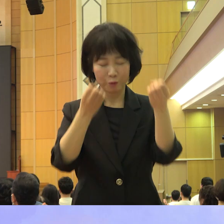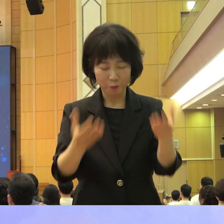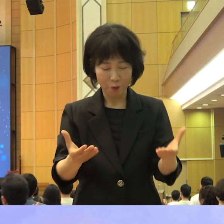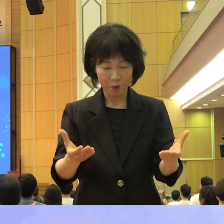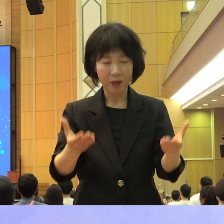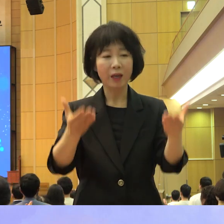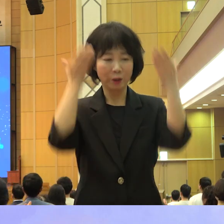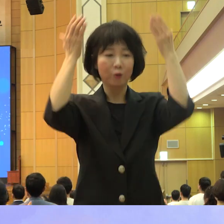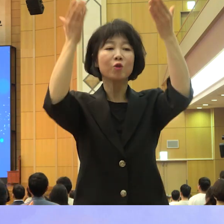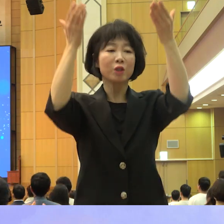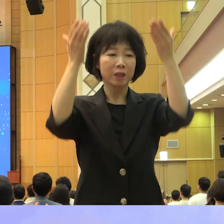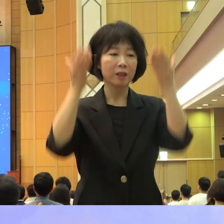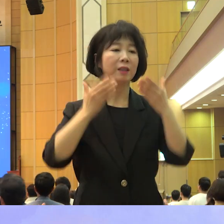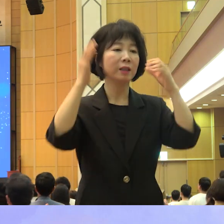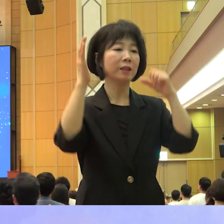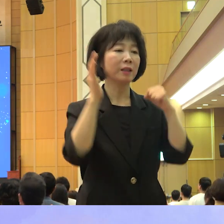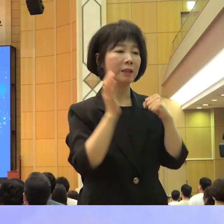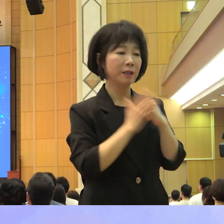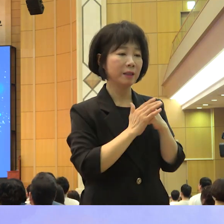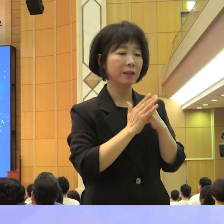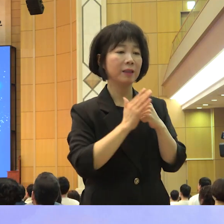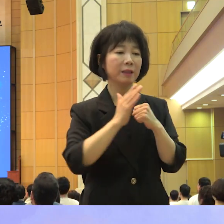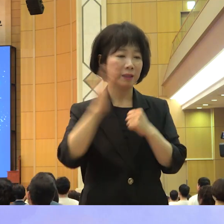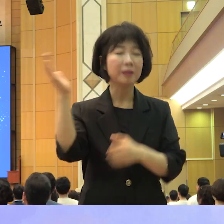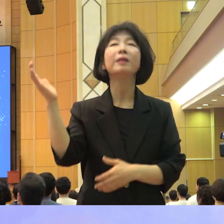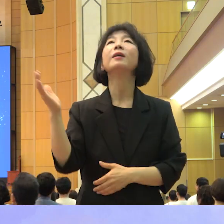하나님 축복해